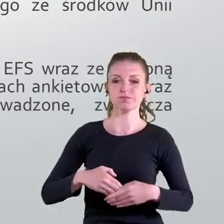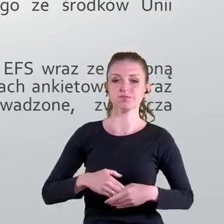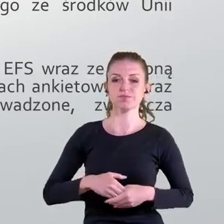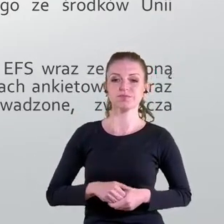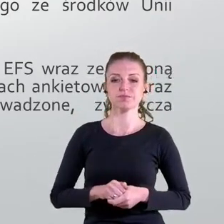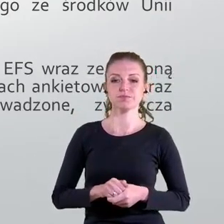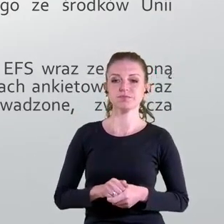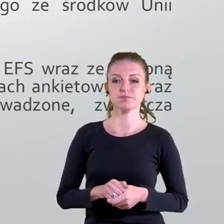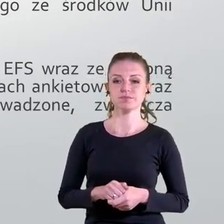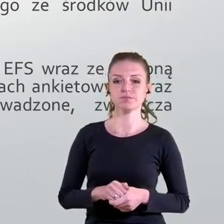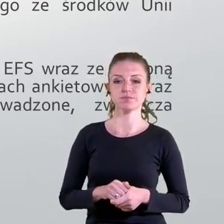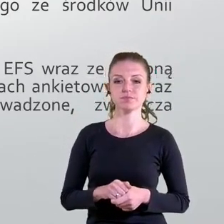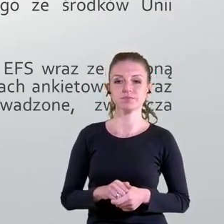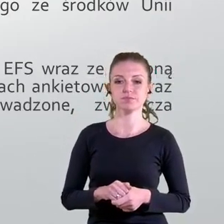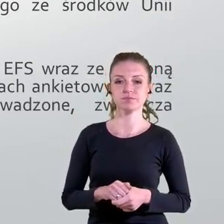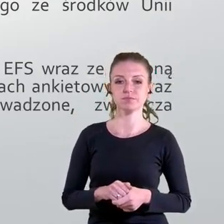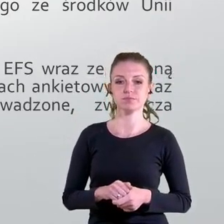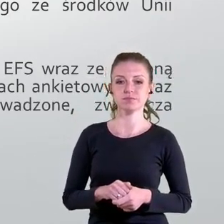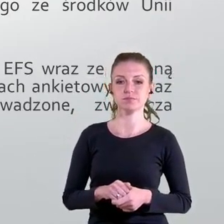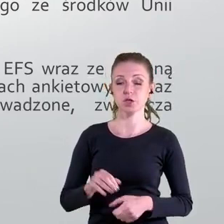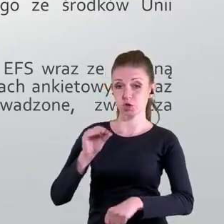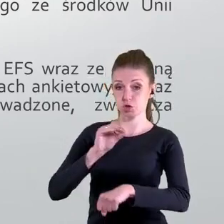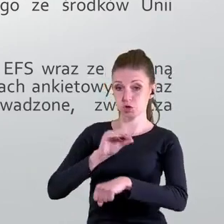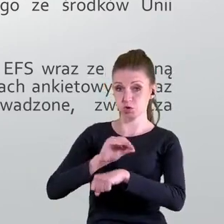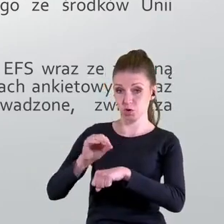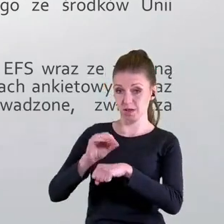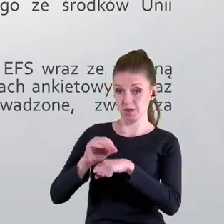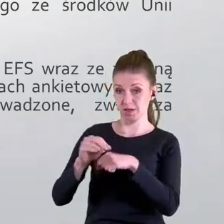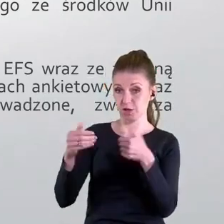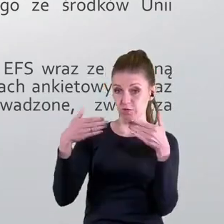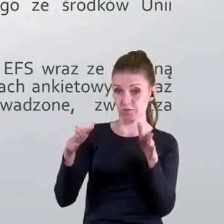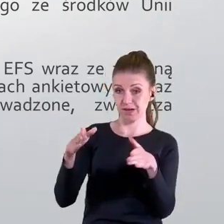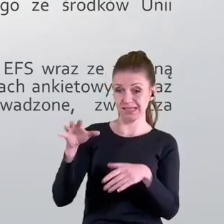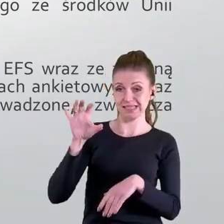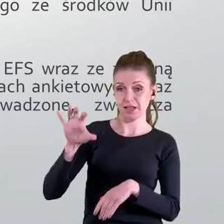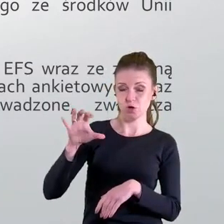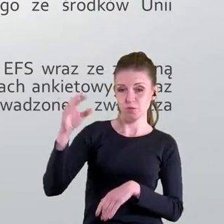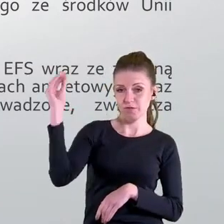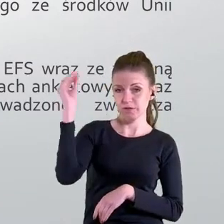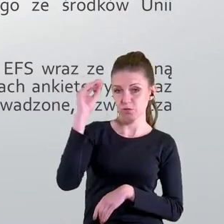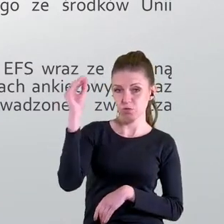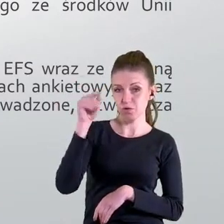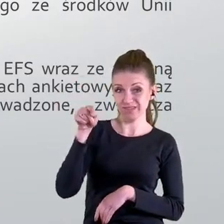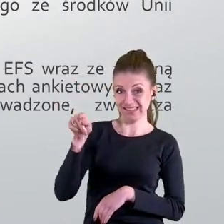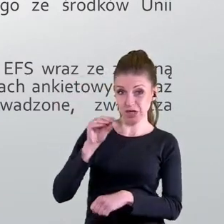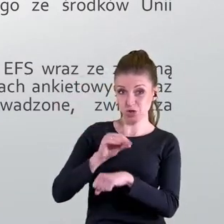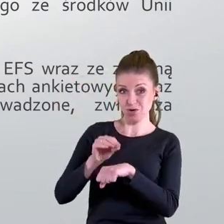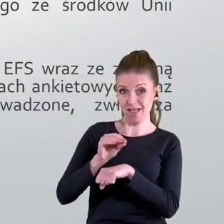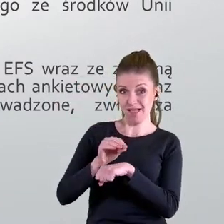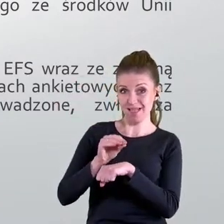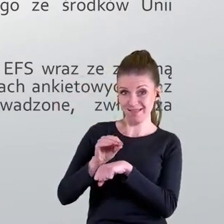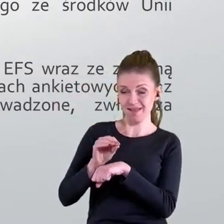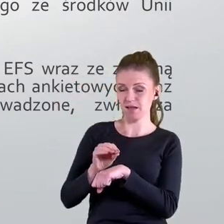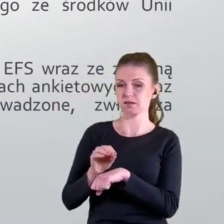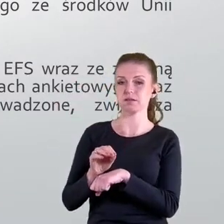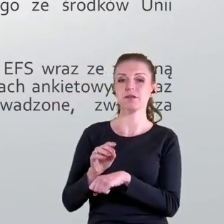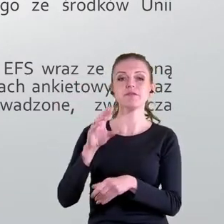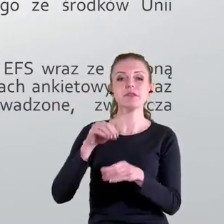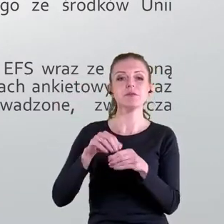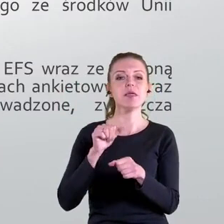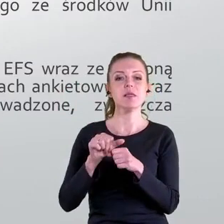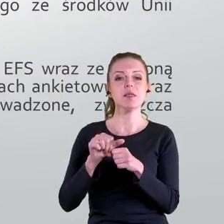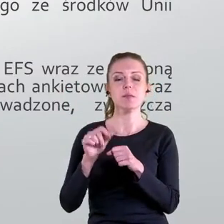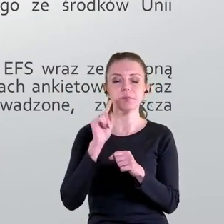wyjaśnienia szkolenia z otwartych zasobów naukowych są jednym ze 6-ciu